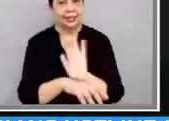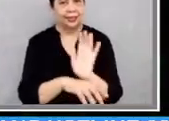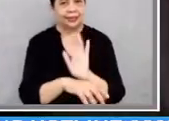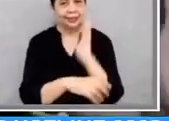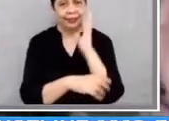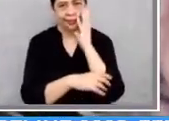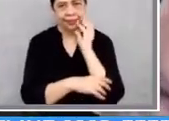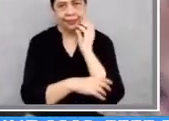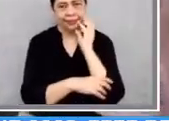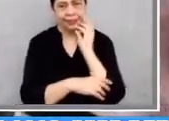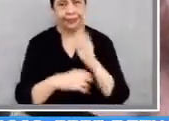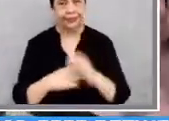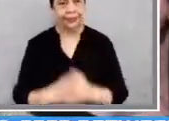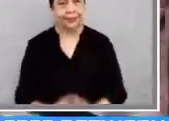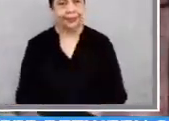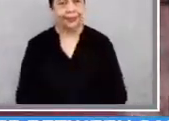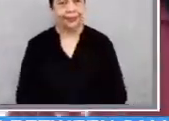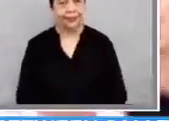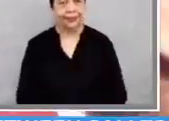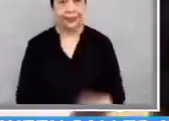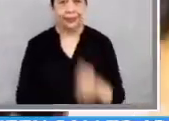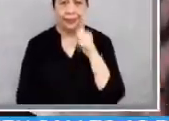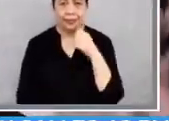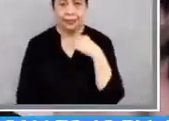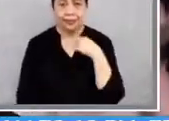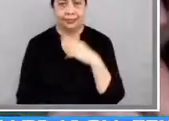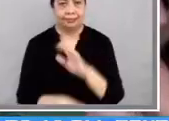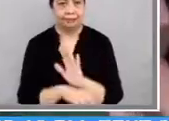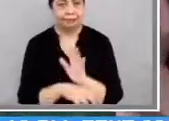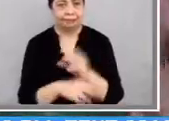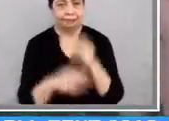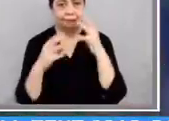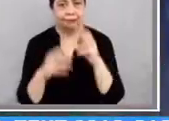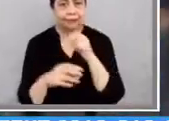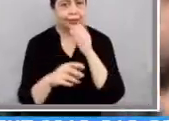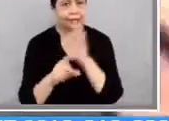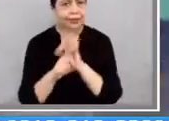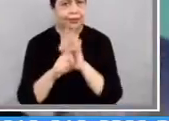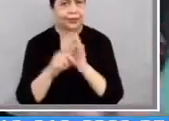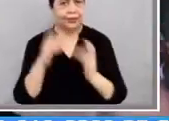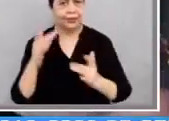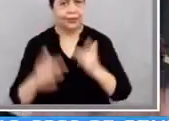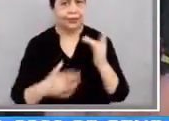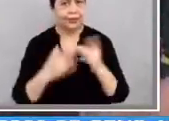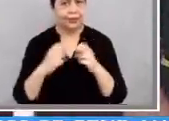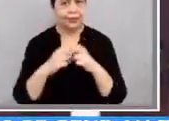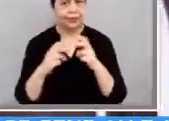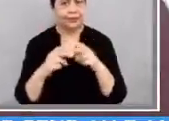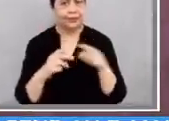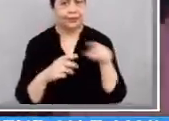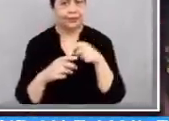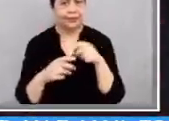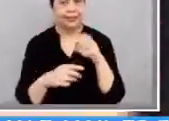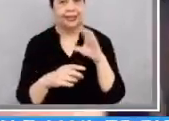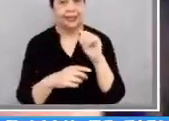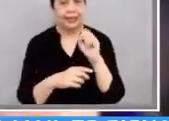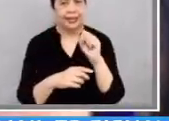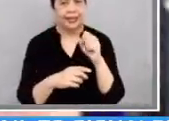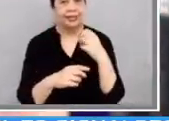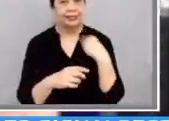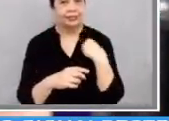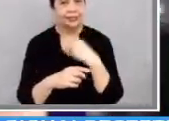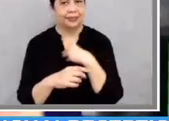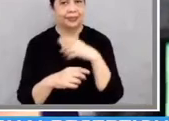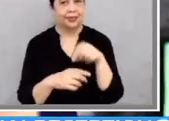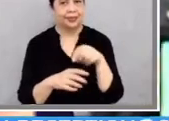Experience. Kagabi sa screening, hindi lang fans ang excited, maging ang cast at crew ng Voltes 5 Legacy,